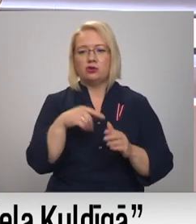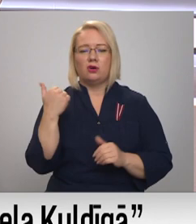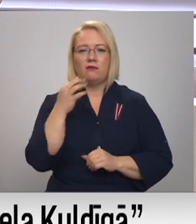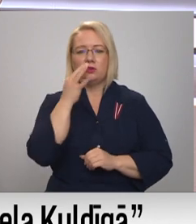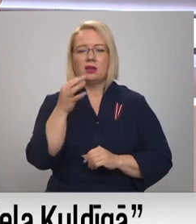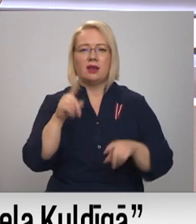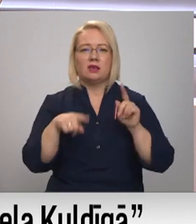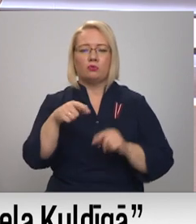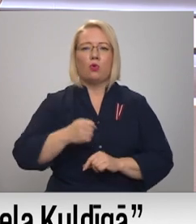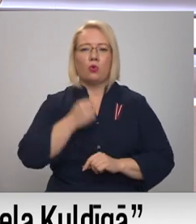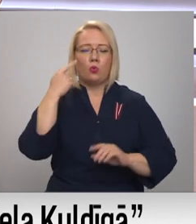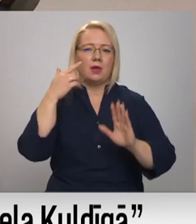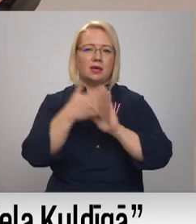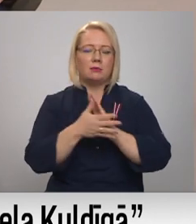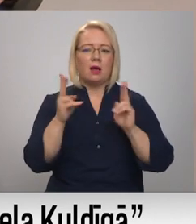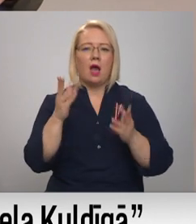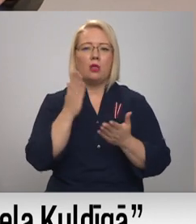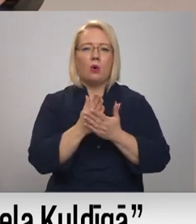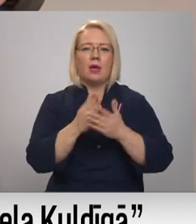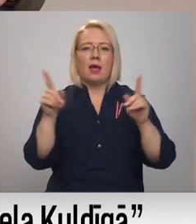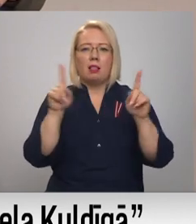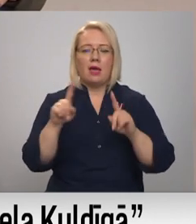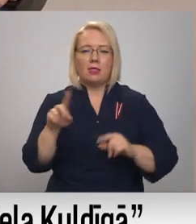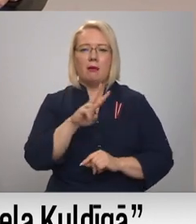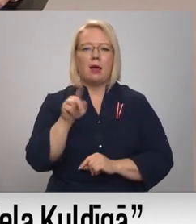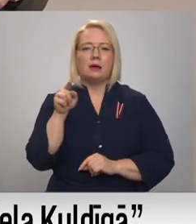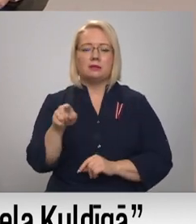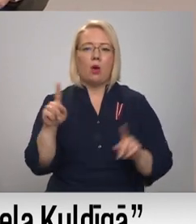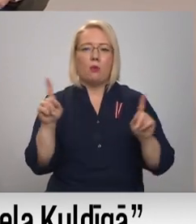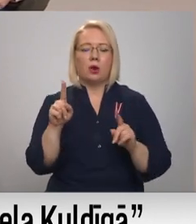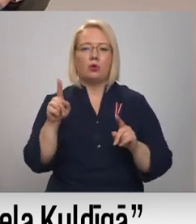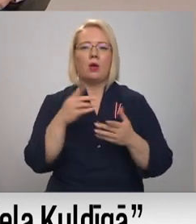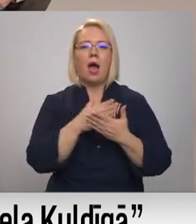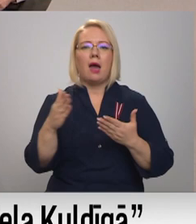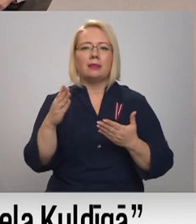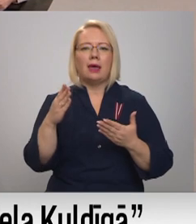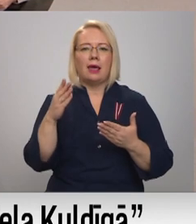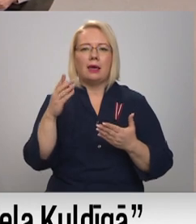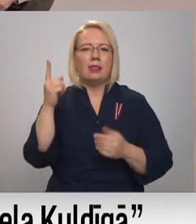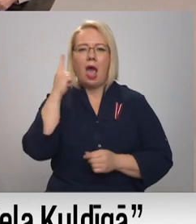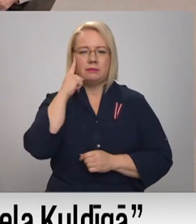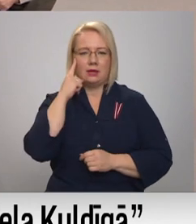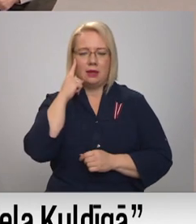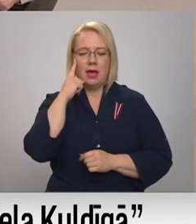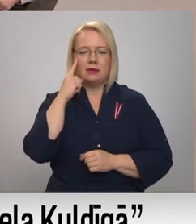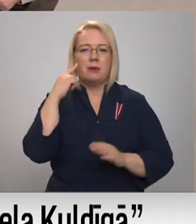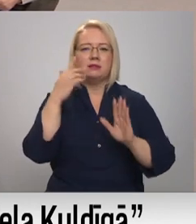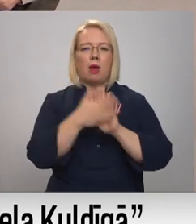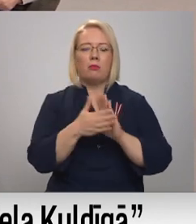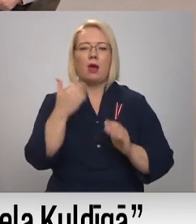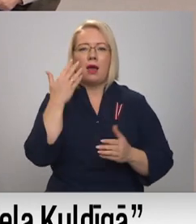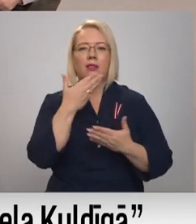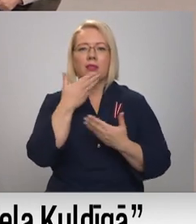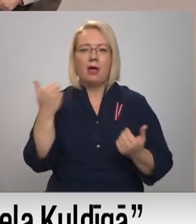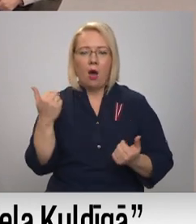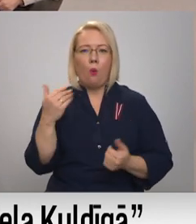jā. Kā jau bieži vien notiek ar lietām, kuras tev ir. Tu tās tā. Kārtīgi neapzinies. Mēs tikai saprotam tad, kad viņas nav, tad, kad ir